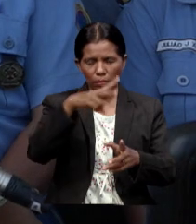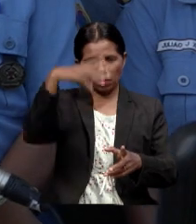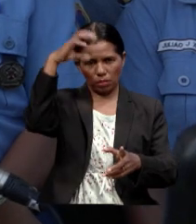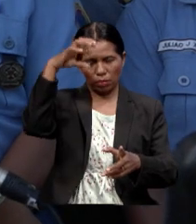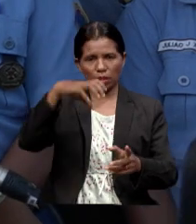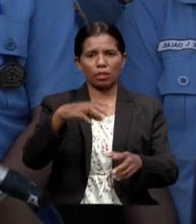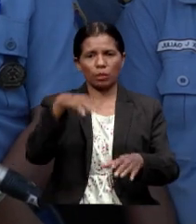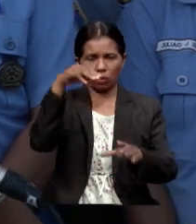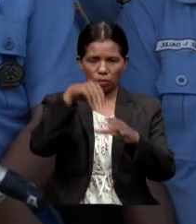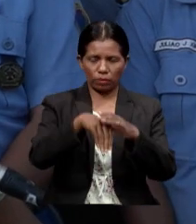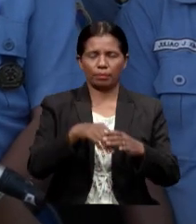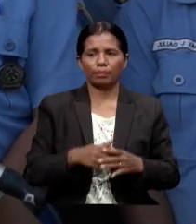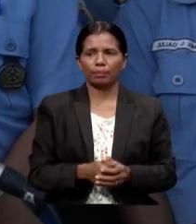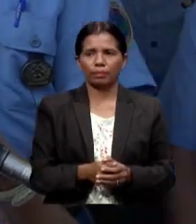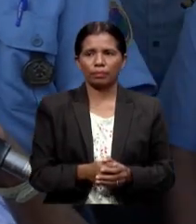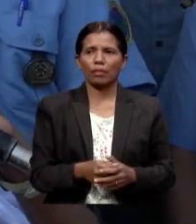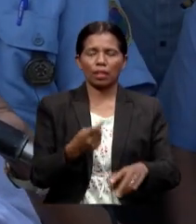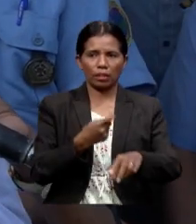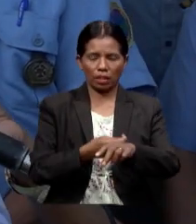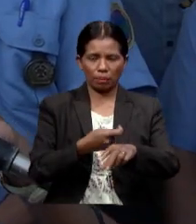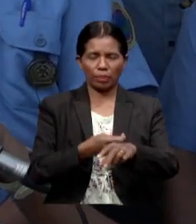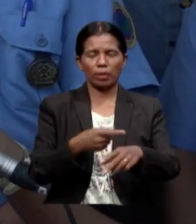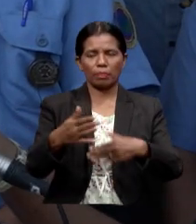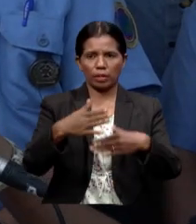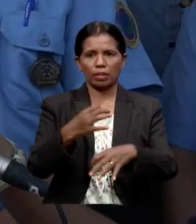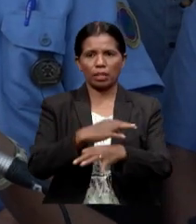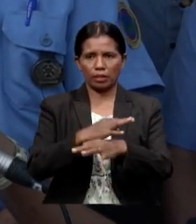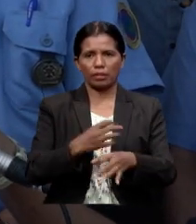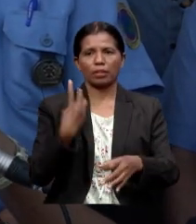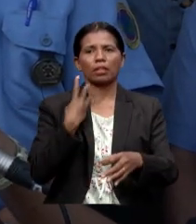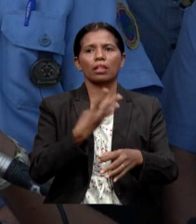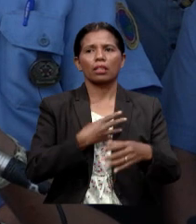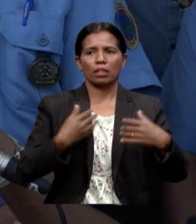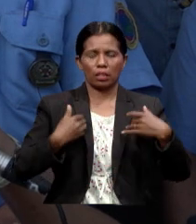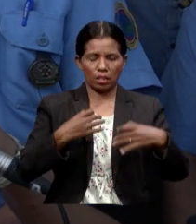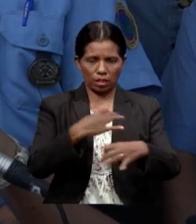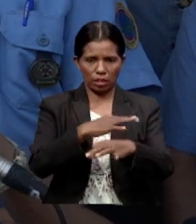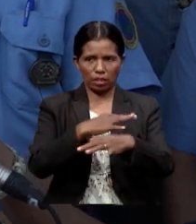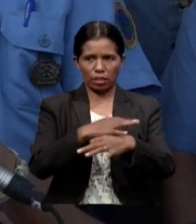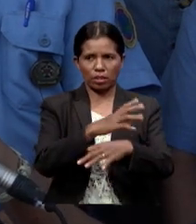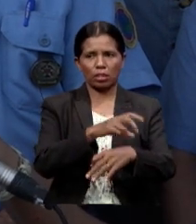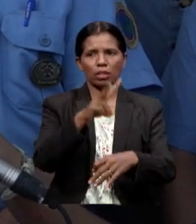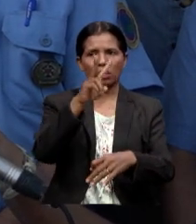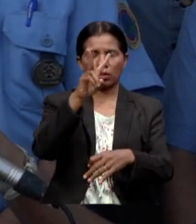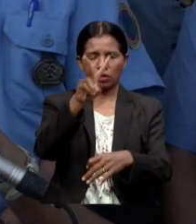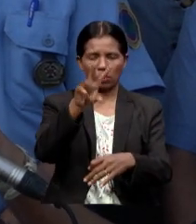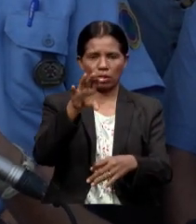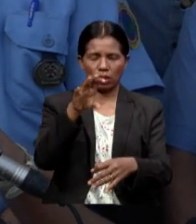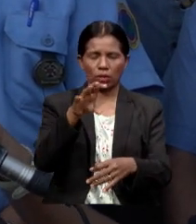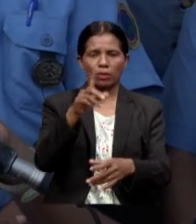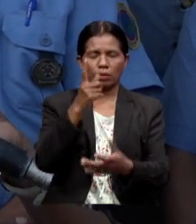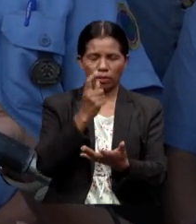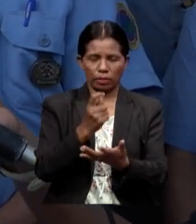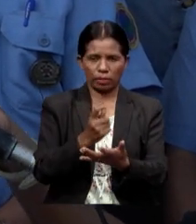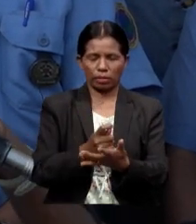nabe Ite barak saya di batinan ruang larang ite hemat tentang rutina nih dari 200 mil. Nabi saya bol kompanya,